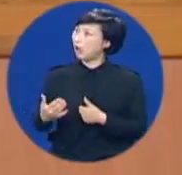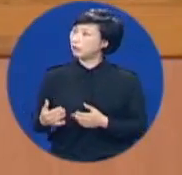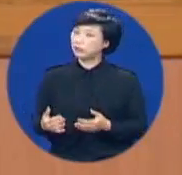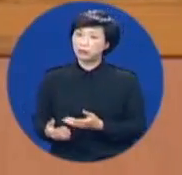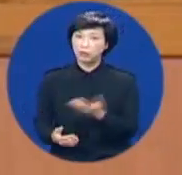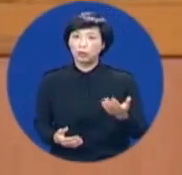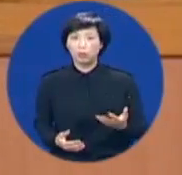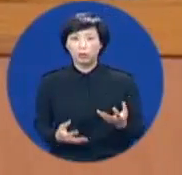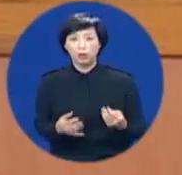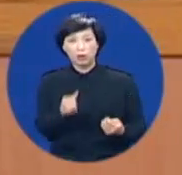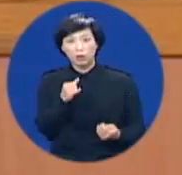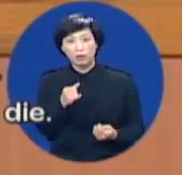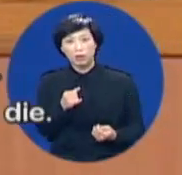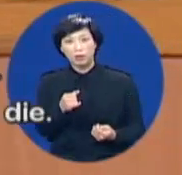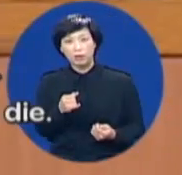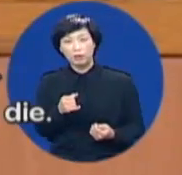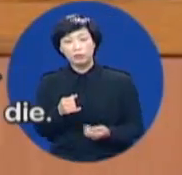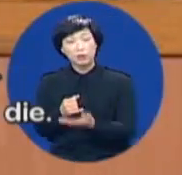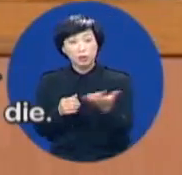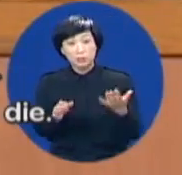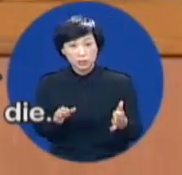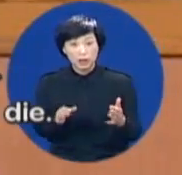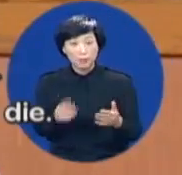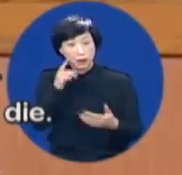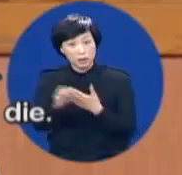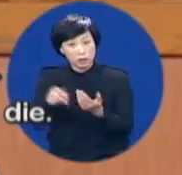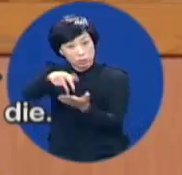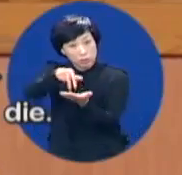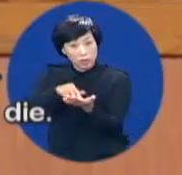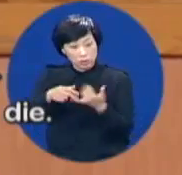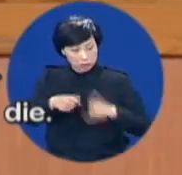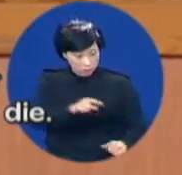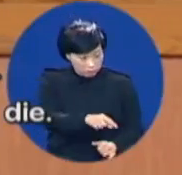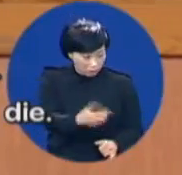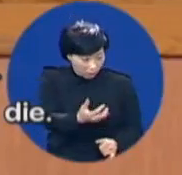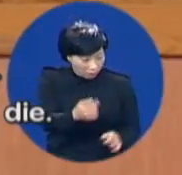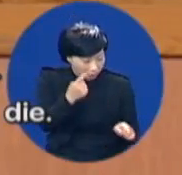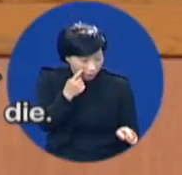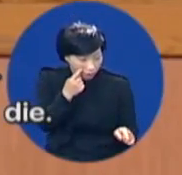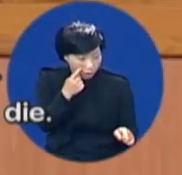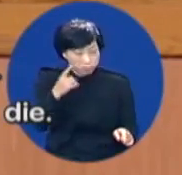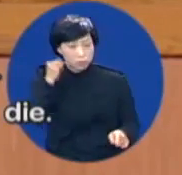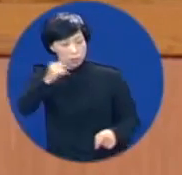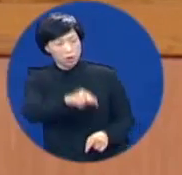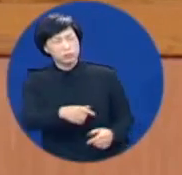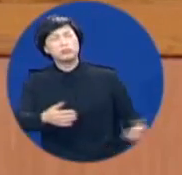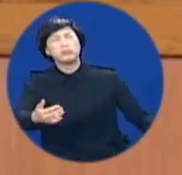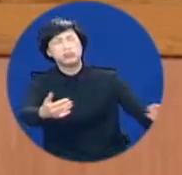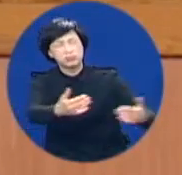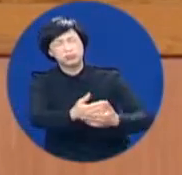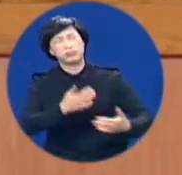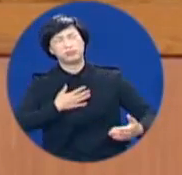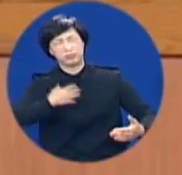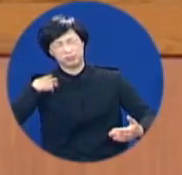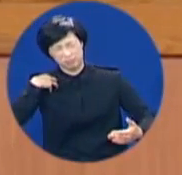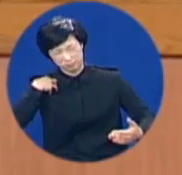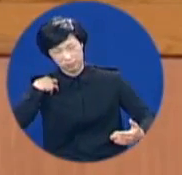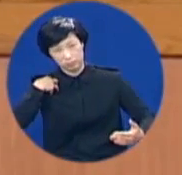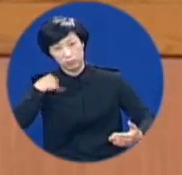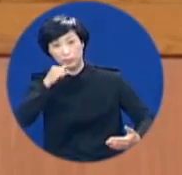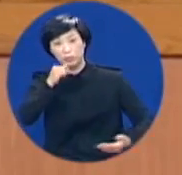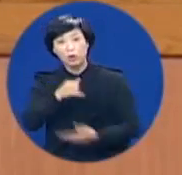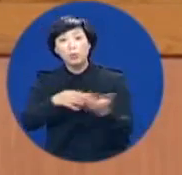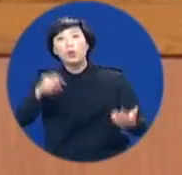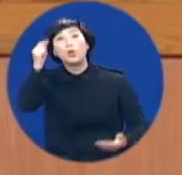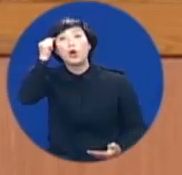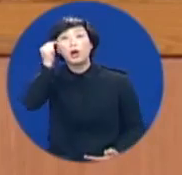이럽니다. 근데 자식이 그렇다면 부모는 늙어 죽을 때까지 내가 끌어안고 있어야 돼요. 이게